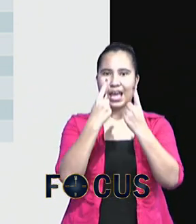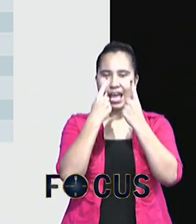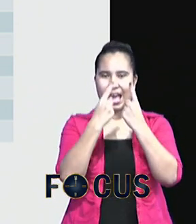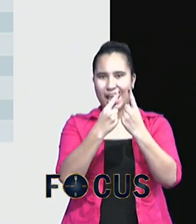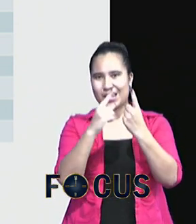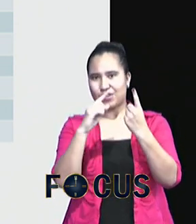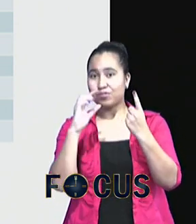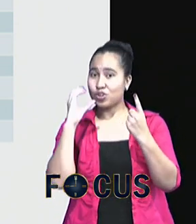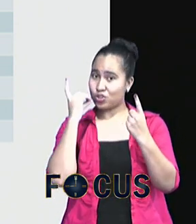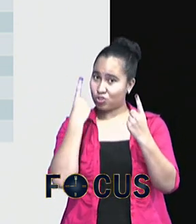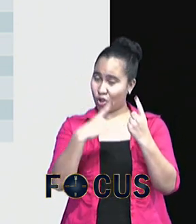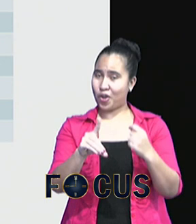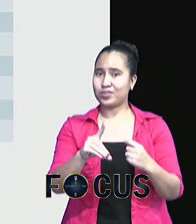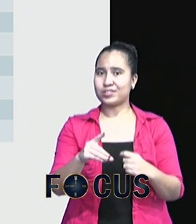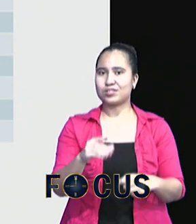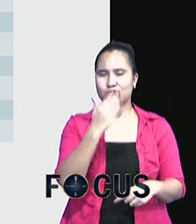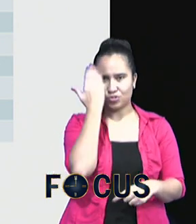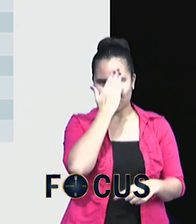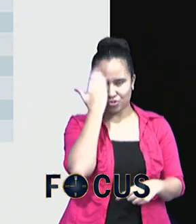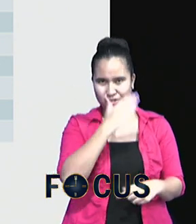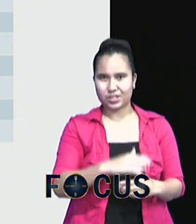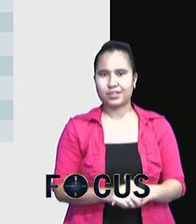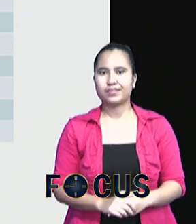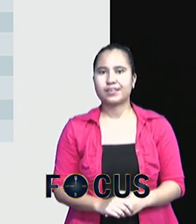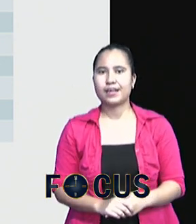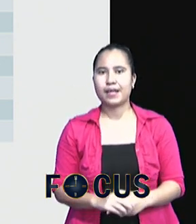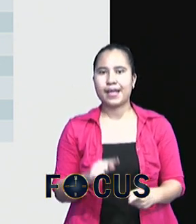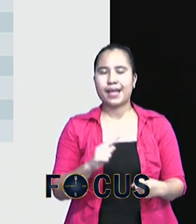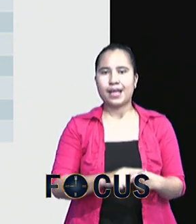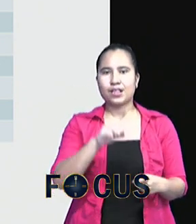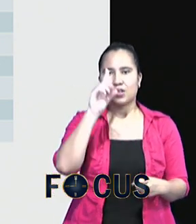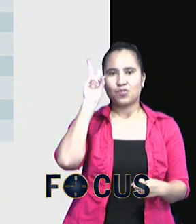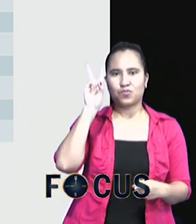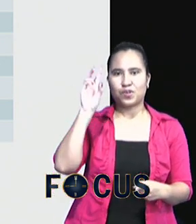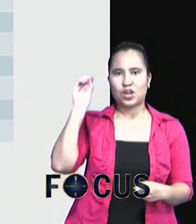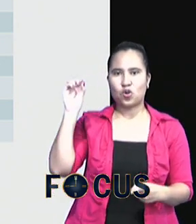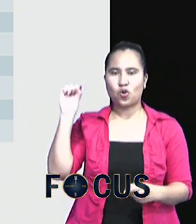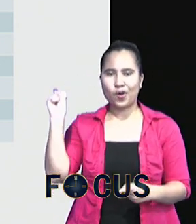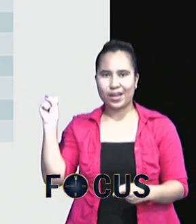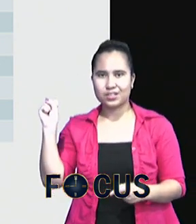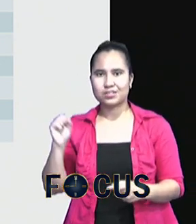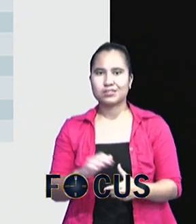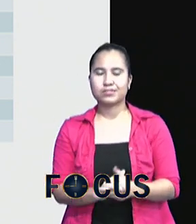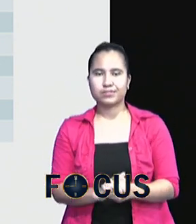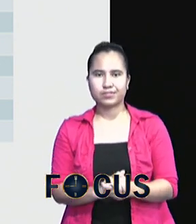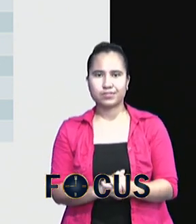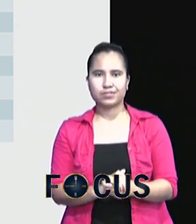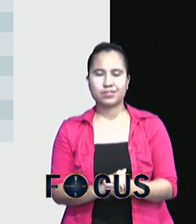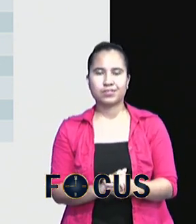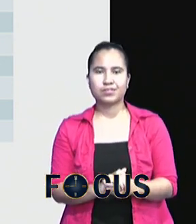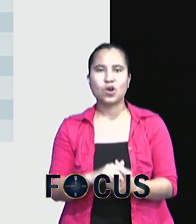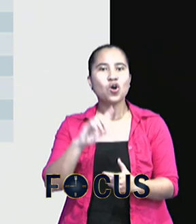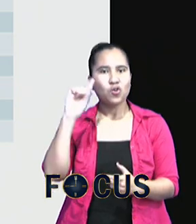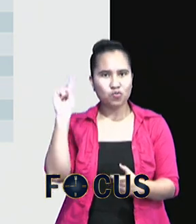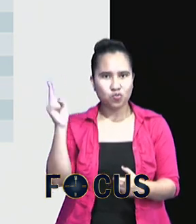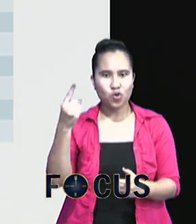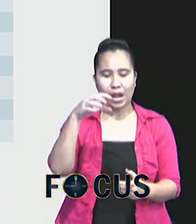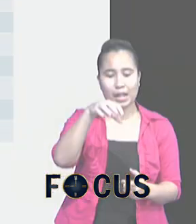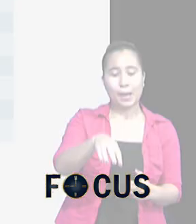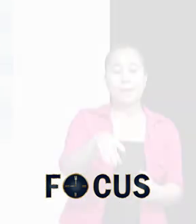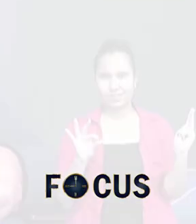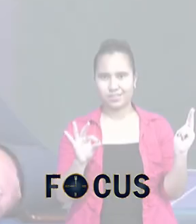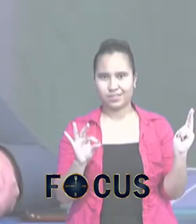11.289 leerlingen. En VOS is ietsje minder en die zijn vooral dan in